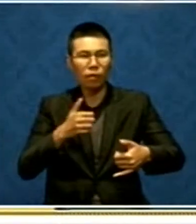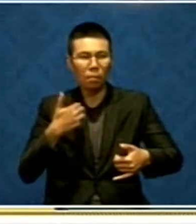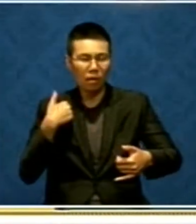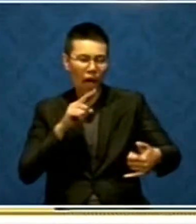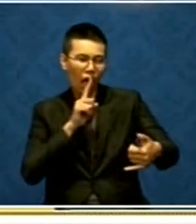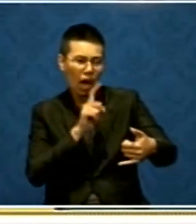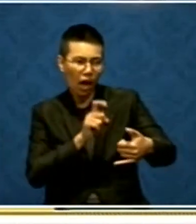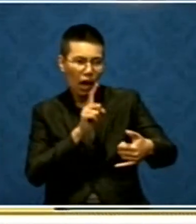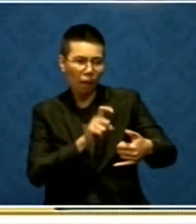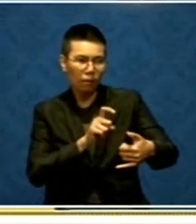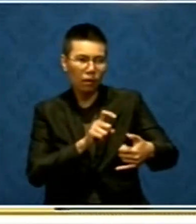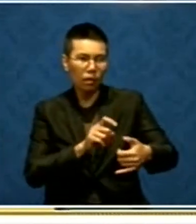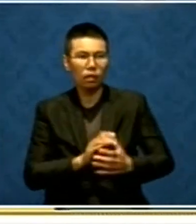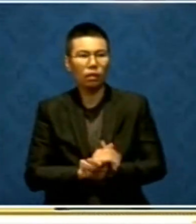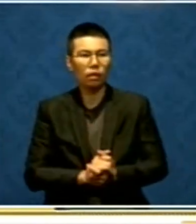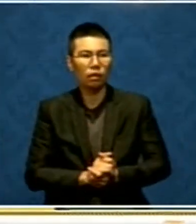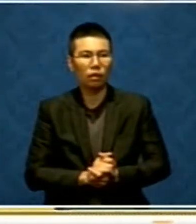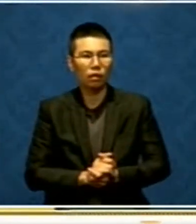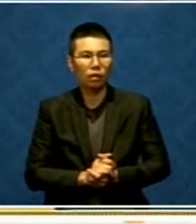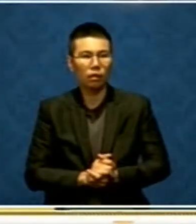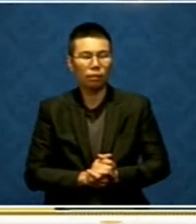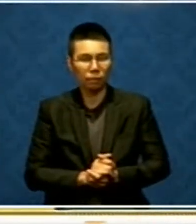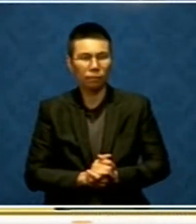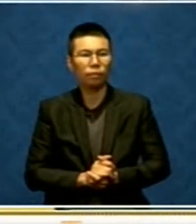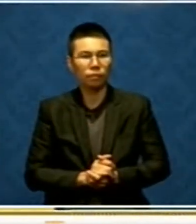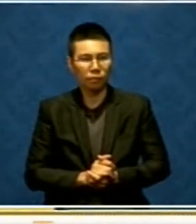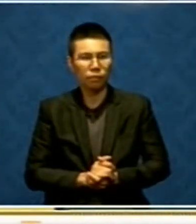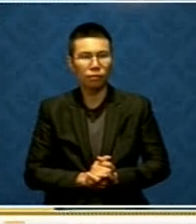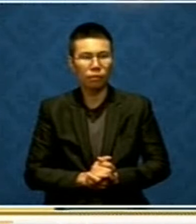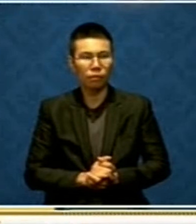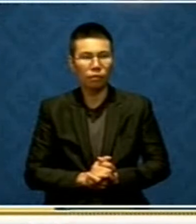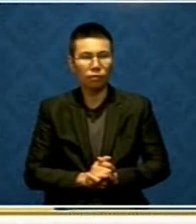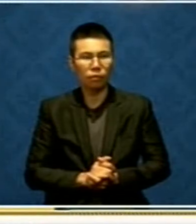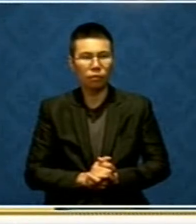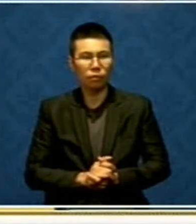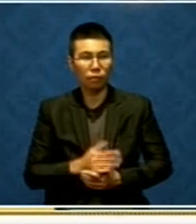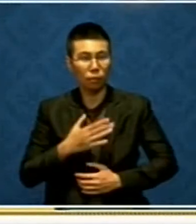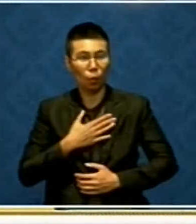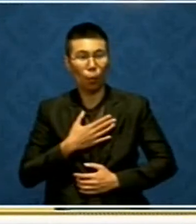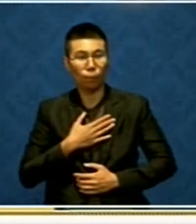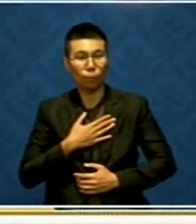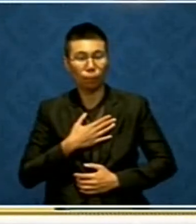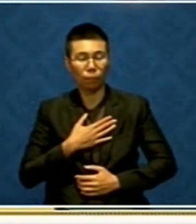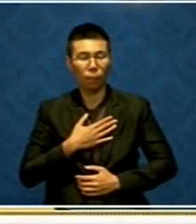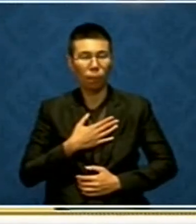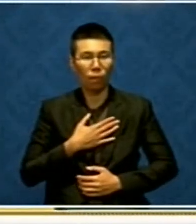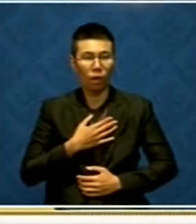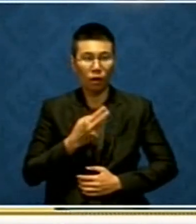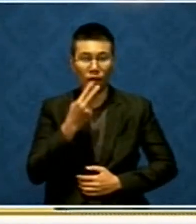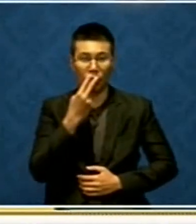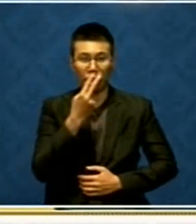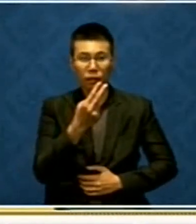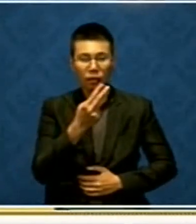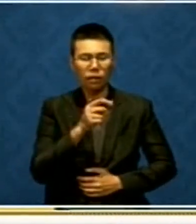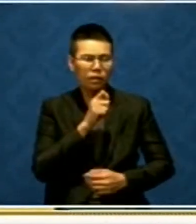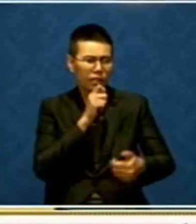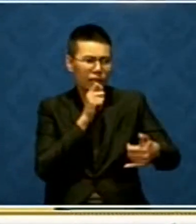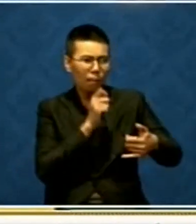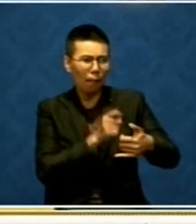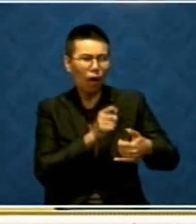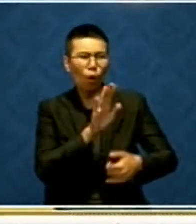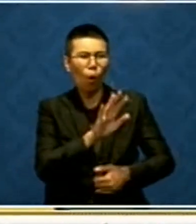นอยู่ถ้าเขาไม่ทำอะไรค่อยว่ากันท่านประธานครับผม เห็นคำสัมภาษณ์ของท่านรัฐมนตรีแล้วผม